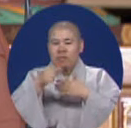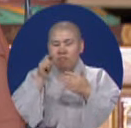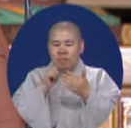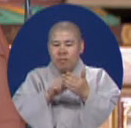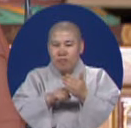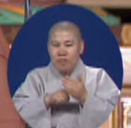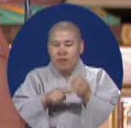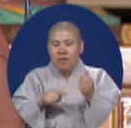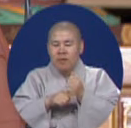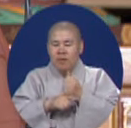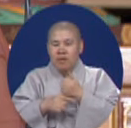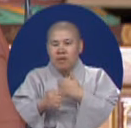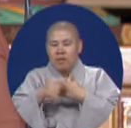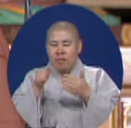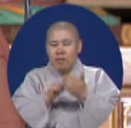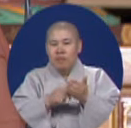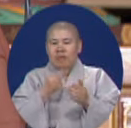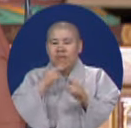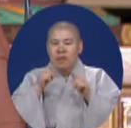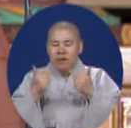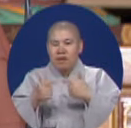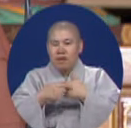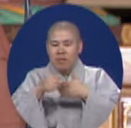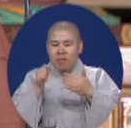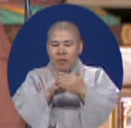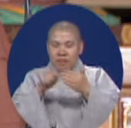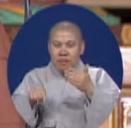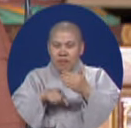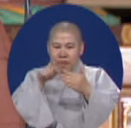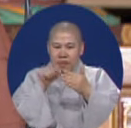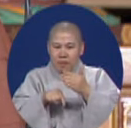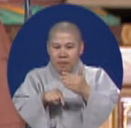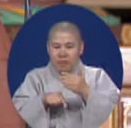그러면 마음 자체가 없는 게 아니라 마음 안에